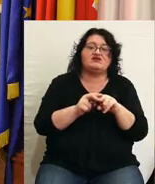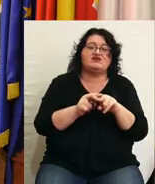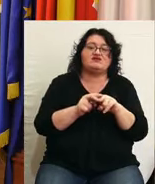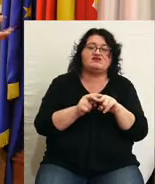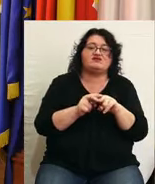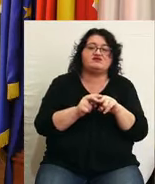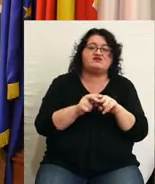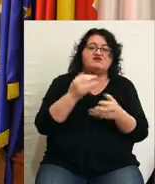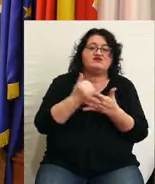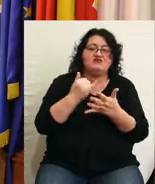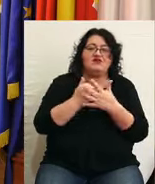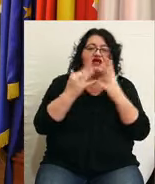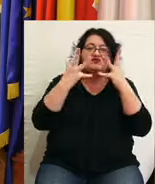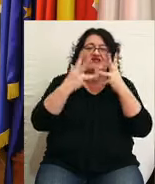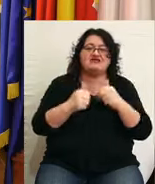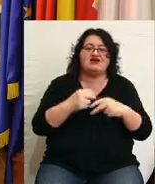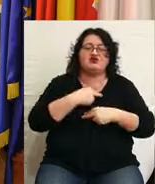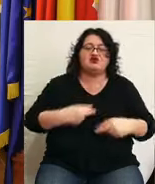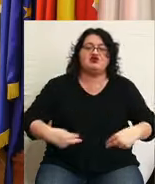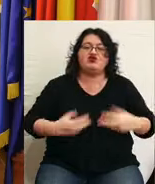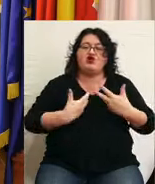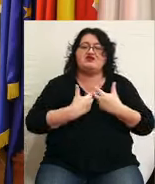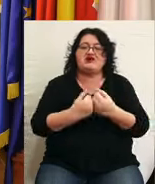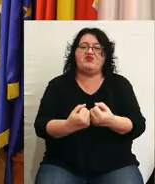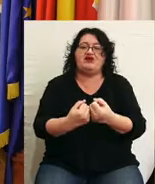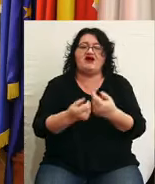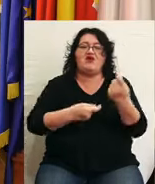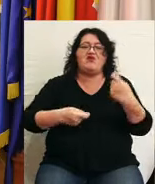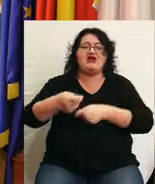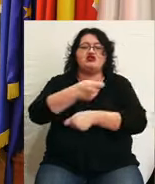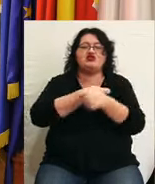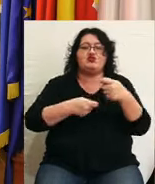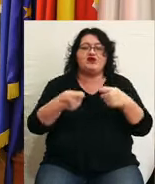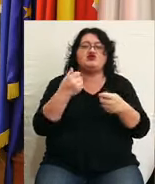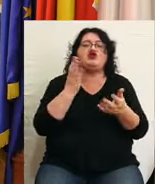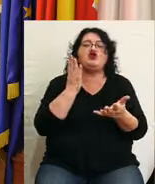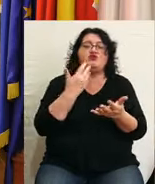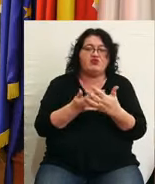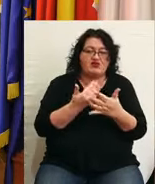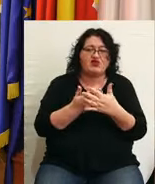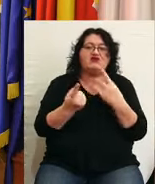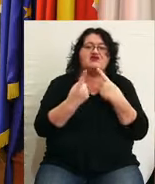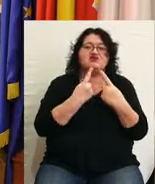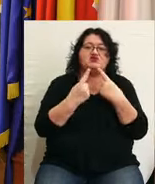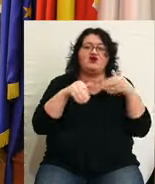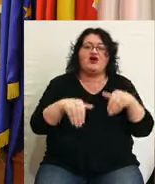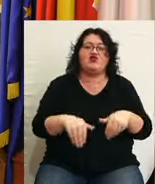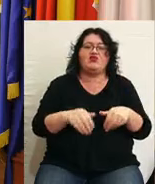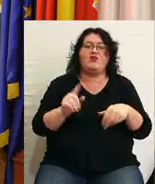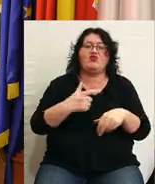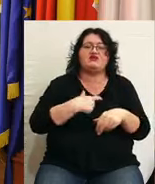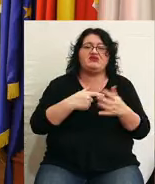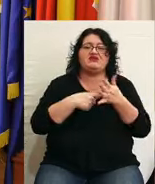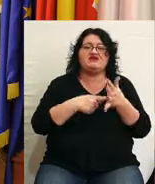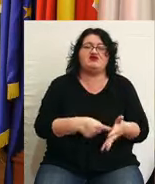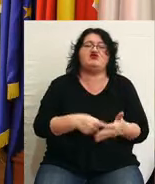că într-adevăr administratorul judiciar o să preia acest management și bineînțeles că tocmai de aceea discutăm aceste variante